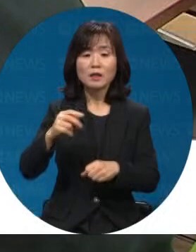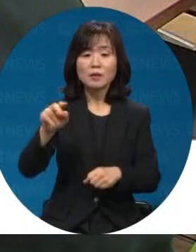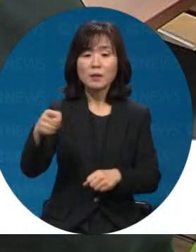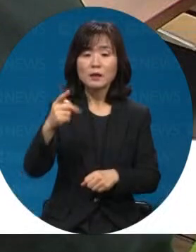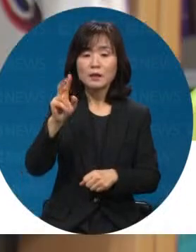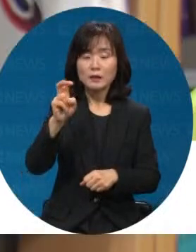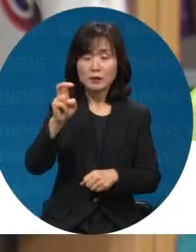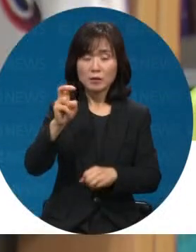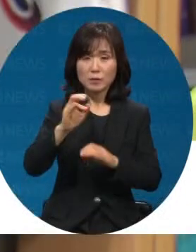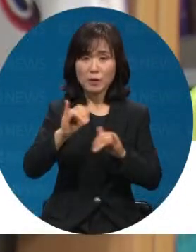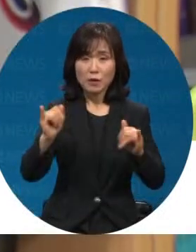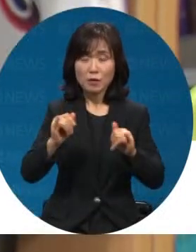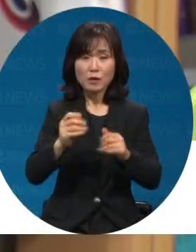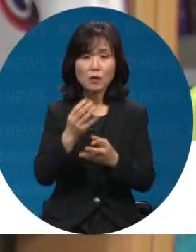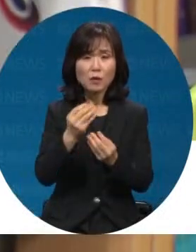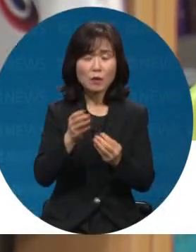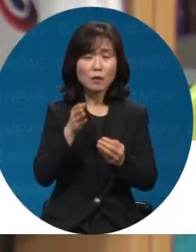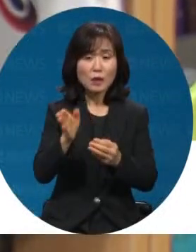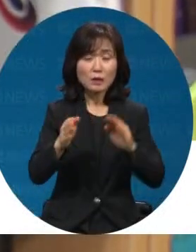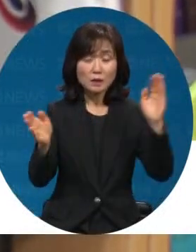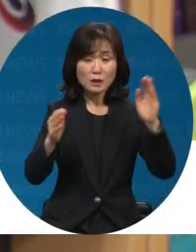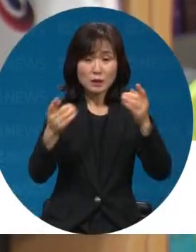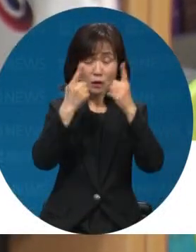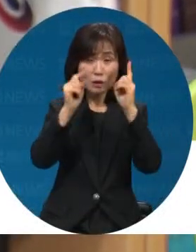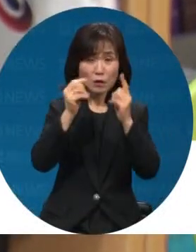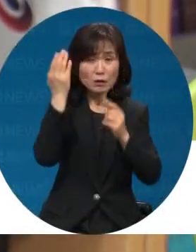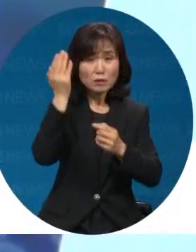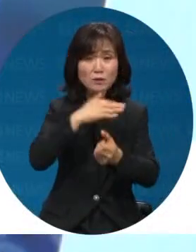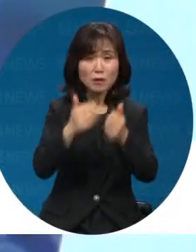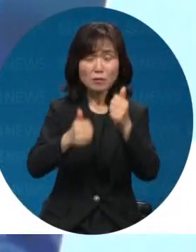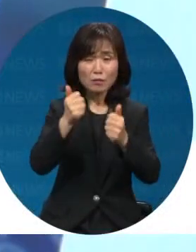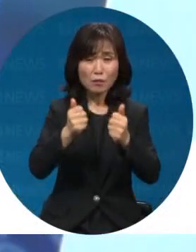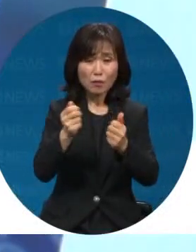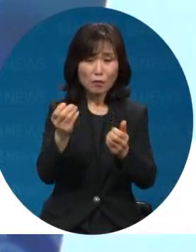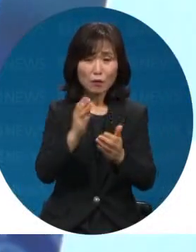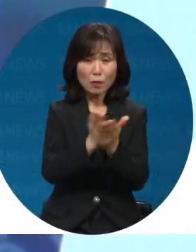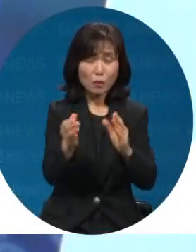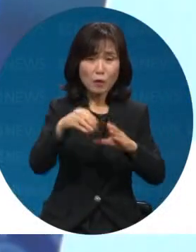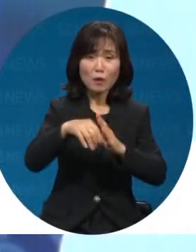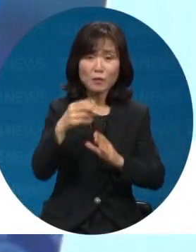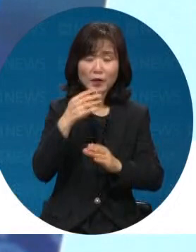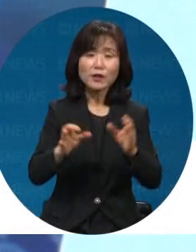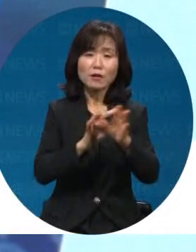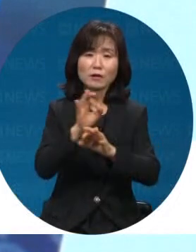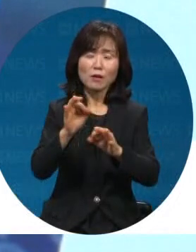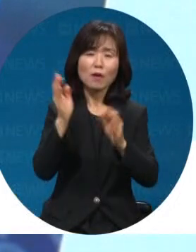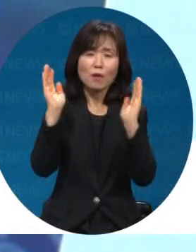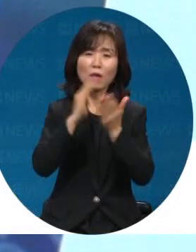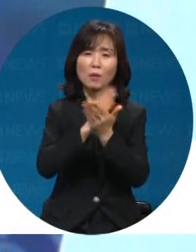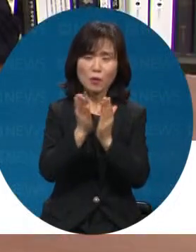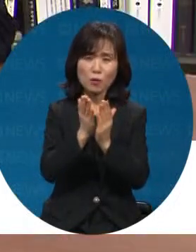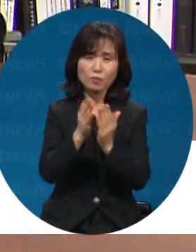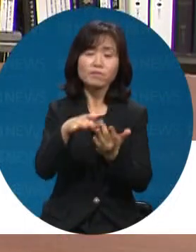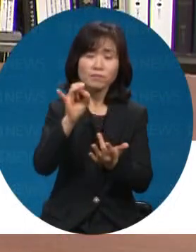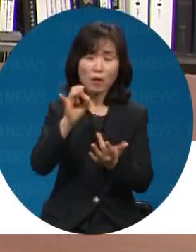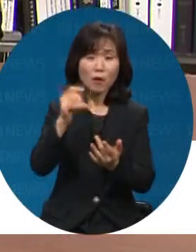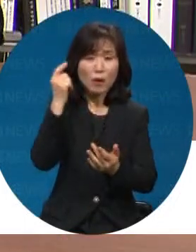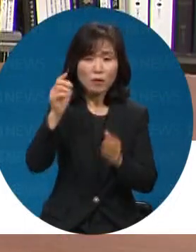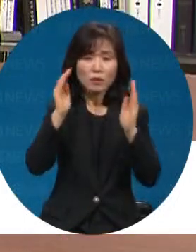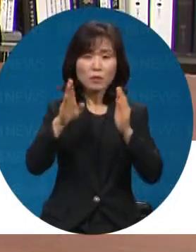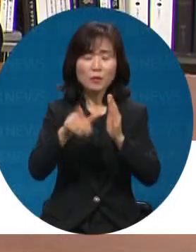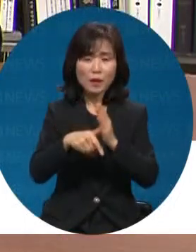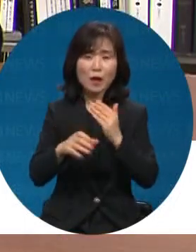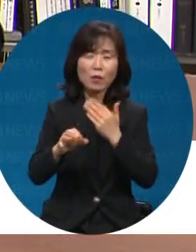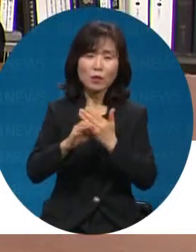대부분이 수능에서 시험도 보지 않을 경제 과목을 신청했습니다 수업에서 직접 모의 투자를 해 볼 수 있단 점이